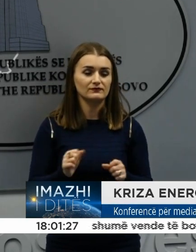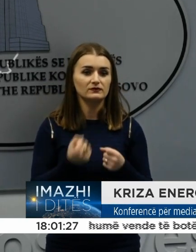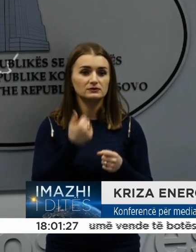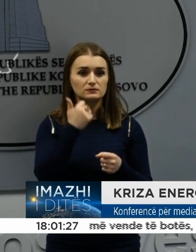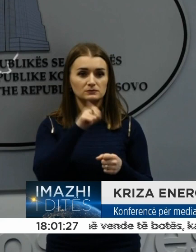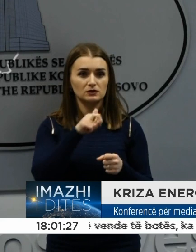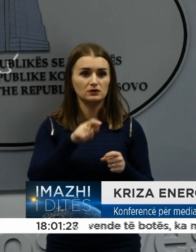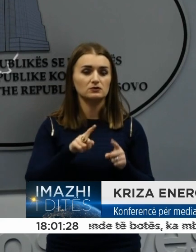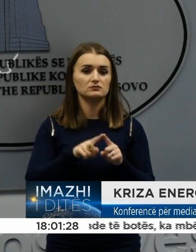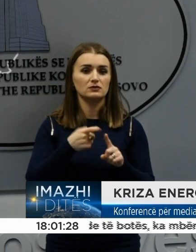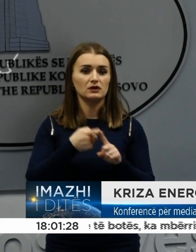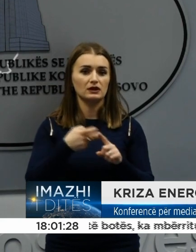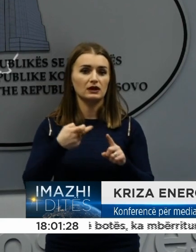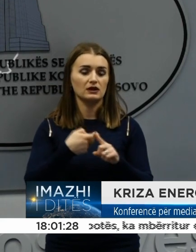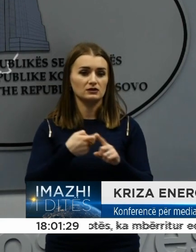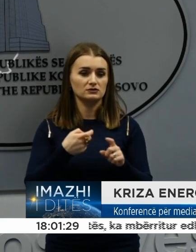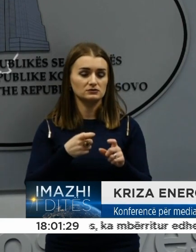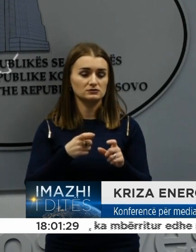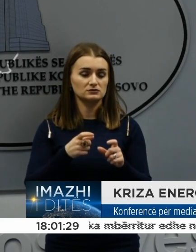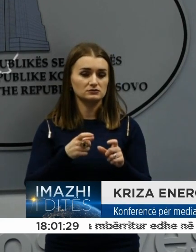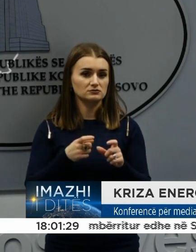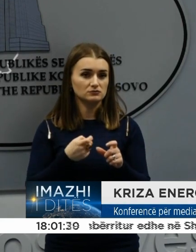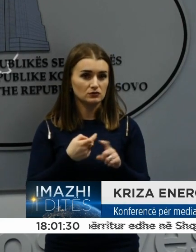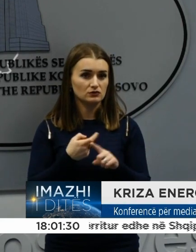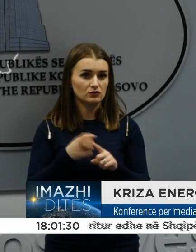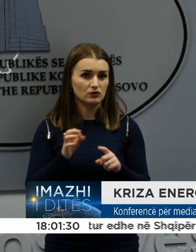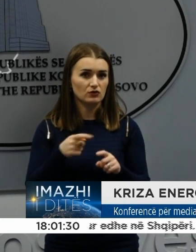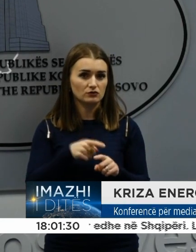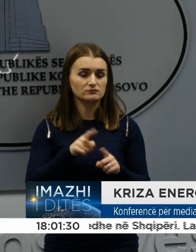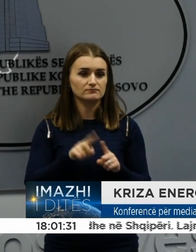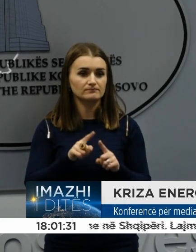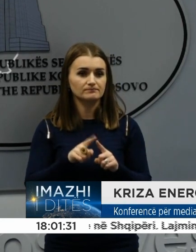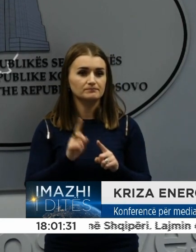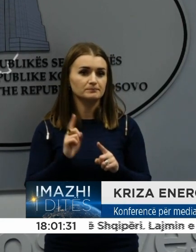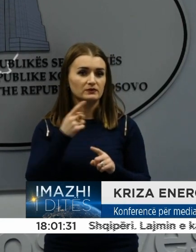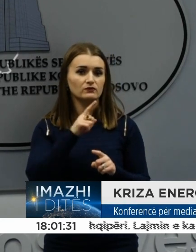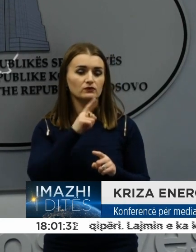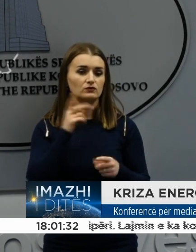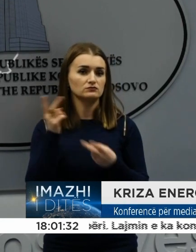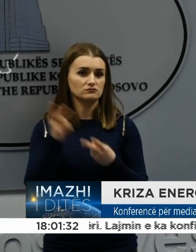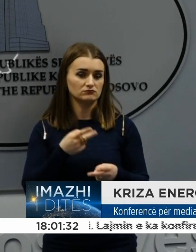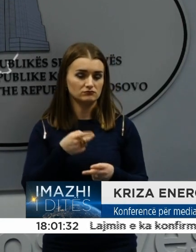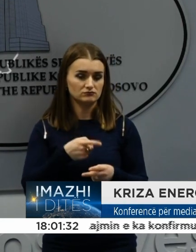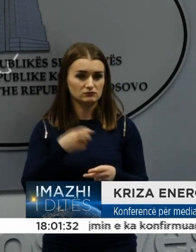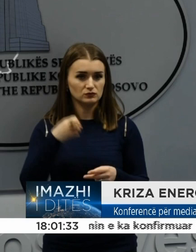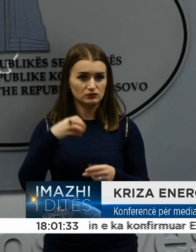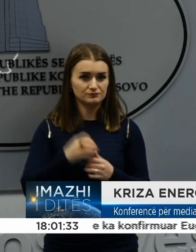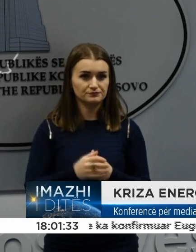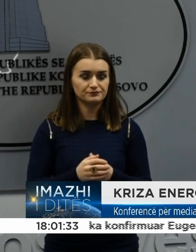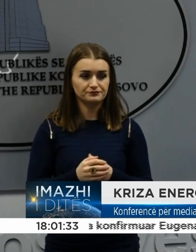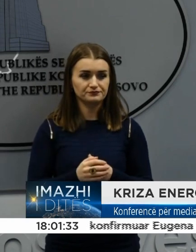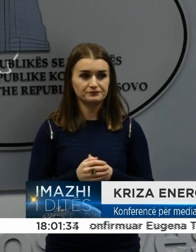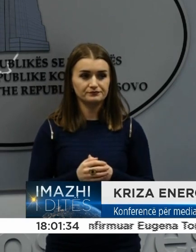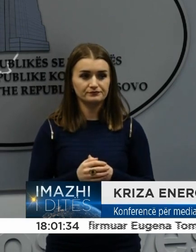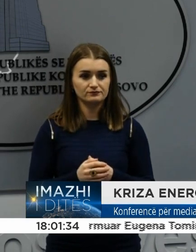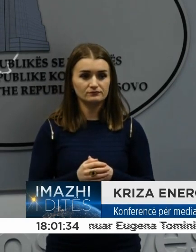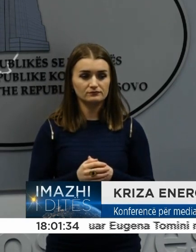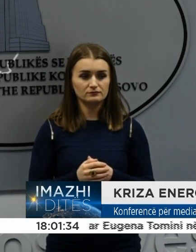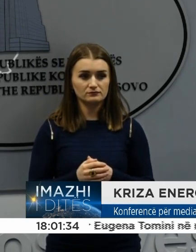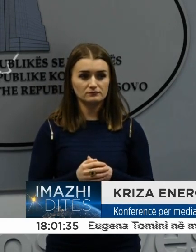Kesko, është pamësia e importeve të bëra, dhe natyrisht ajo energji